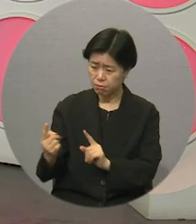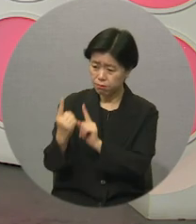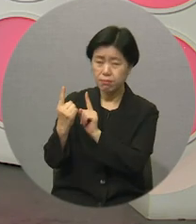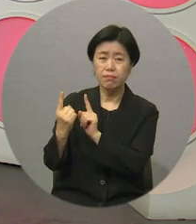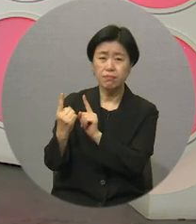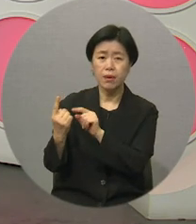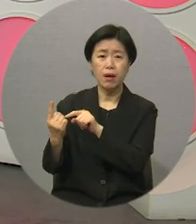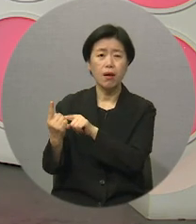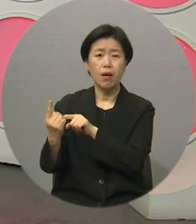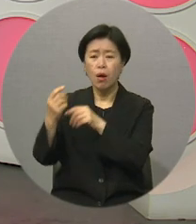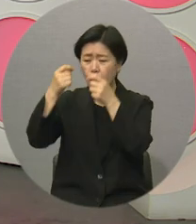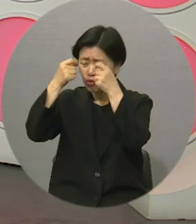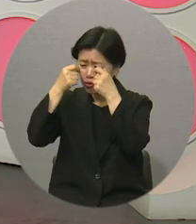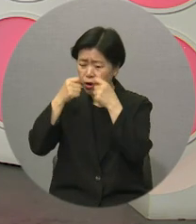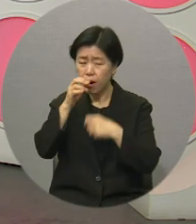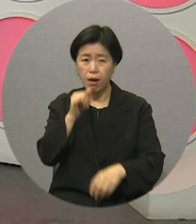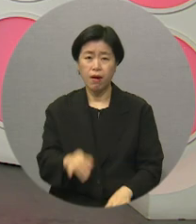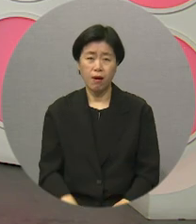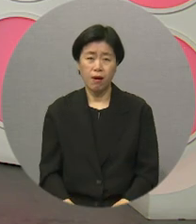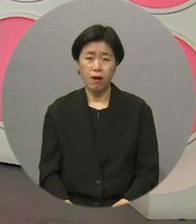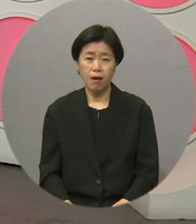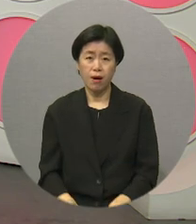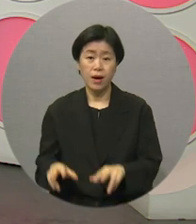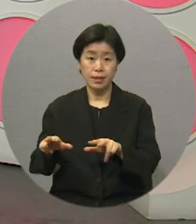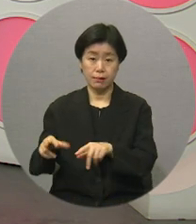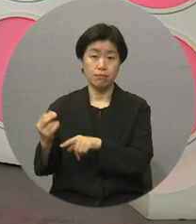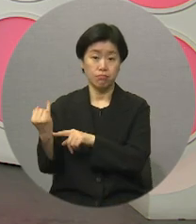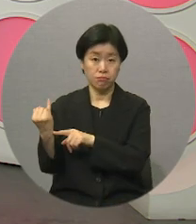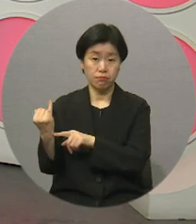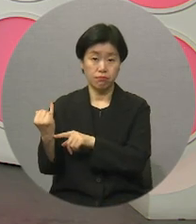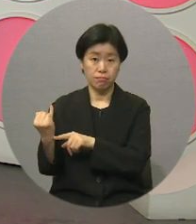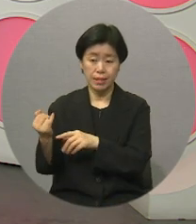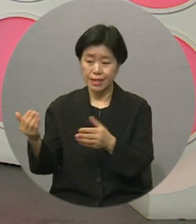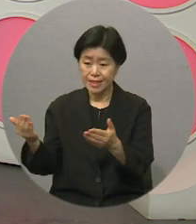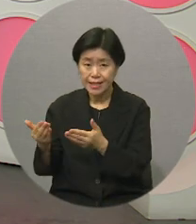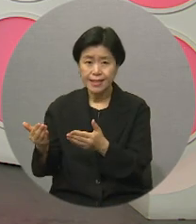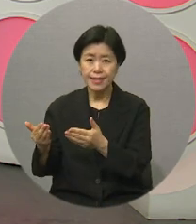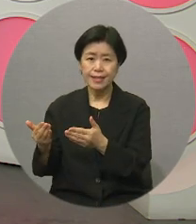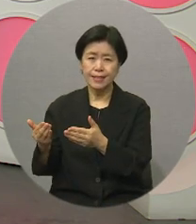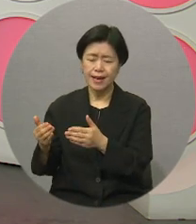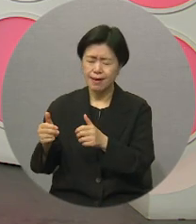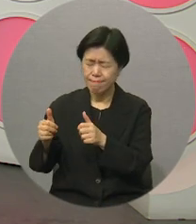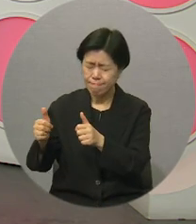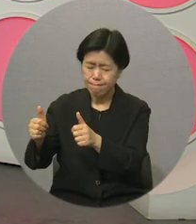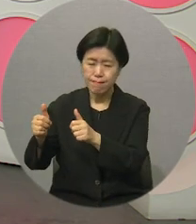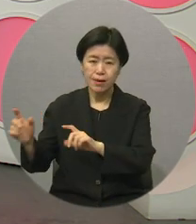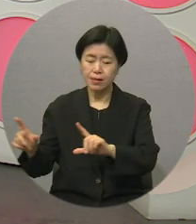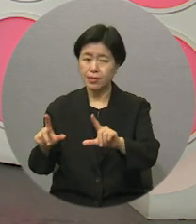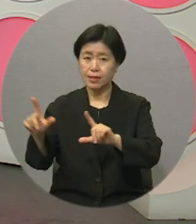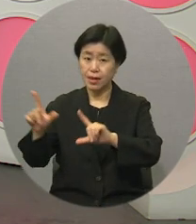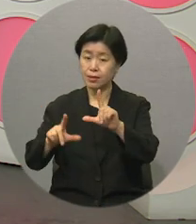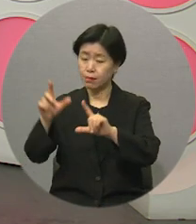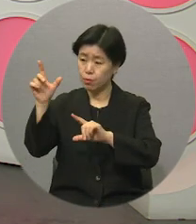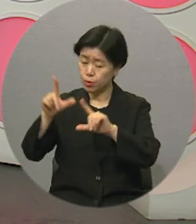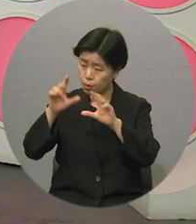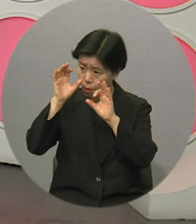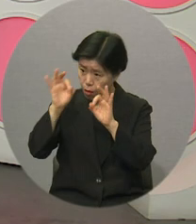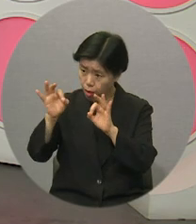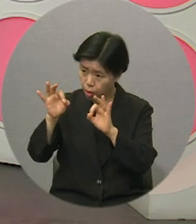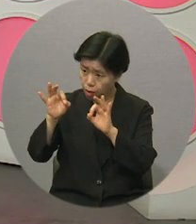모습을 보이며 취직해서 생활하는 의젓한 모습에 어찌나 미안하던지 제